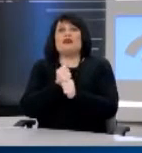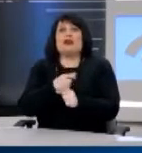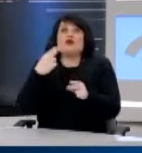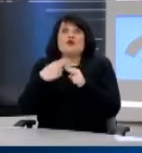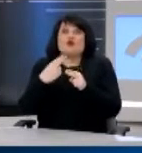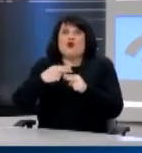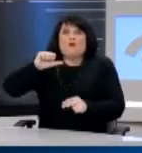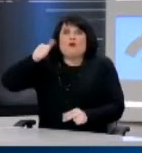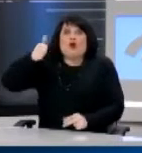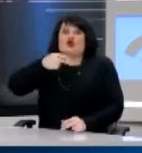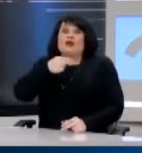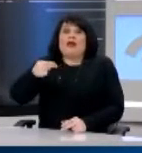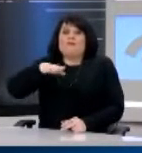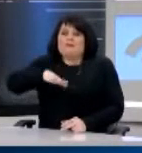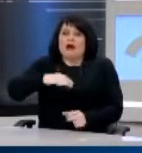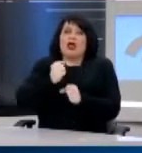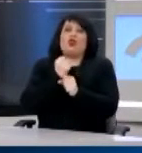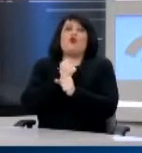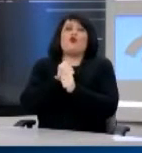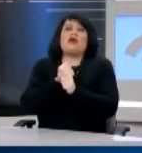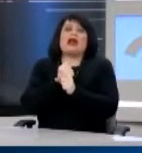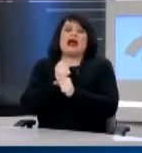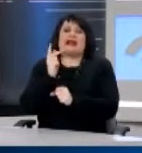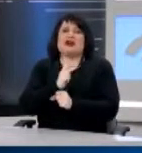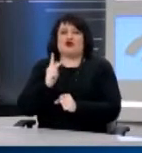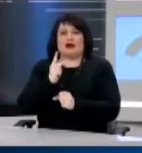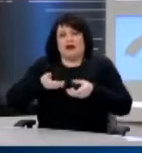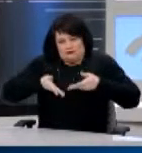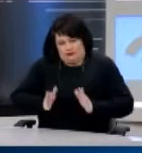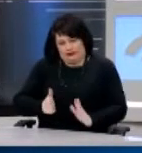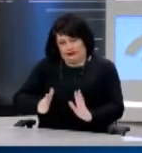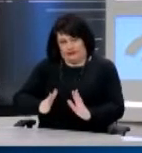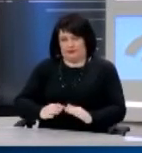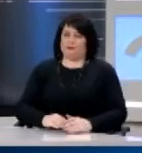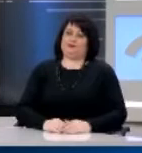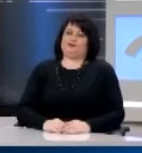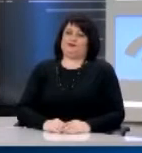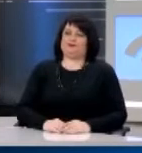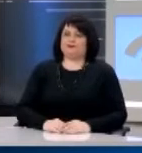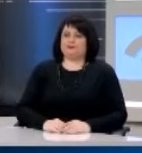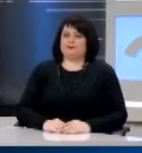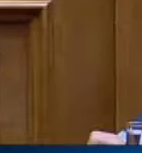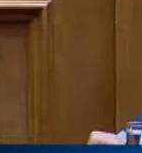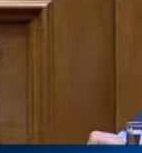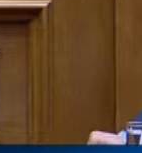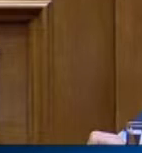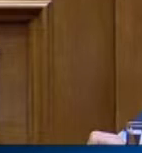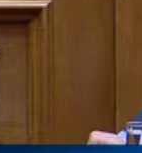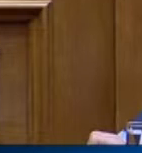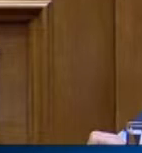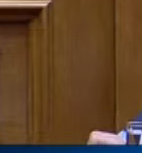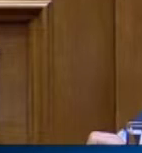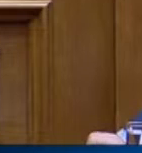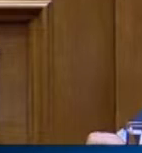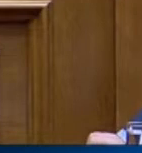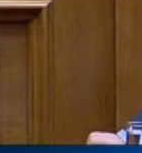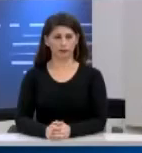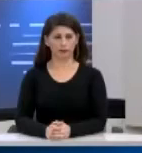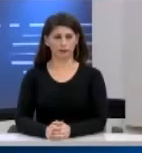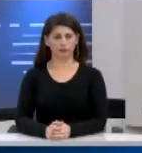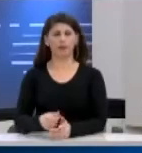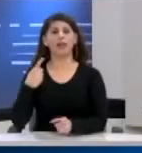ένα στην υπόθεση της κοινωνικής αναπαραγωγής. Η Ελλάδα πριν από 5 χρόνια ήταν μια χώρα στην